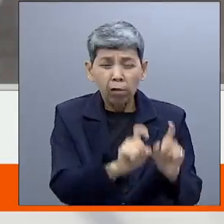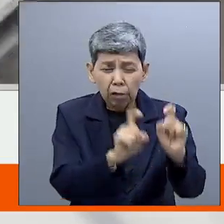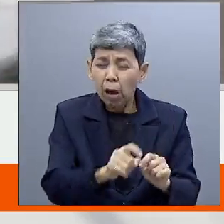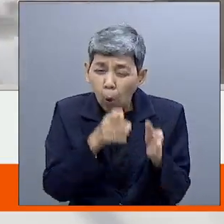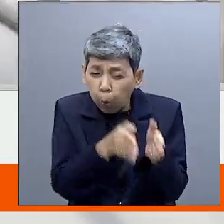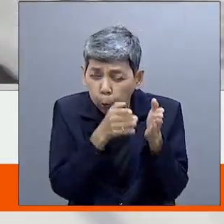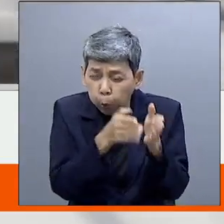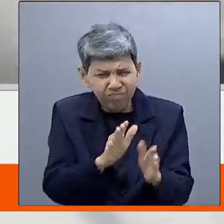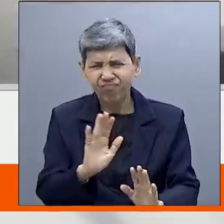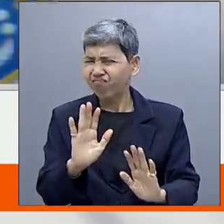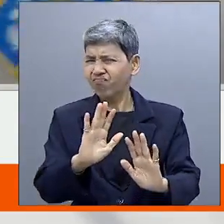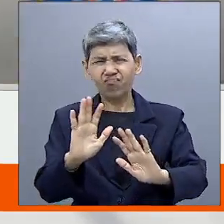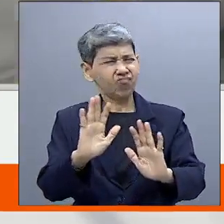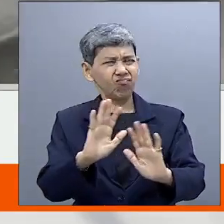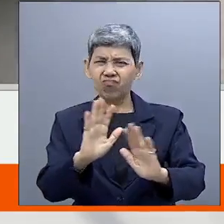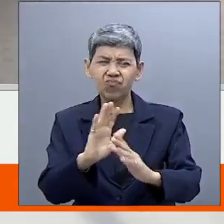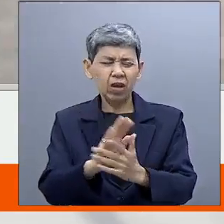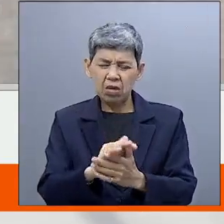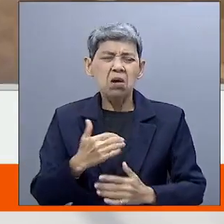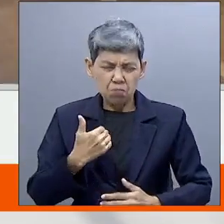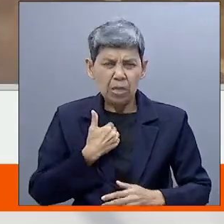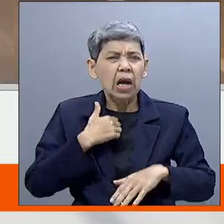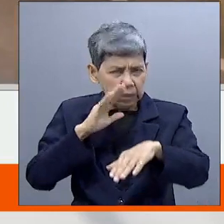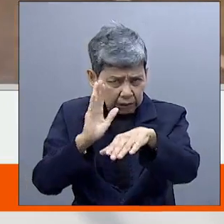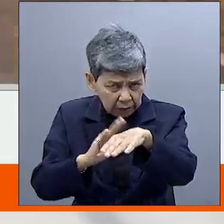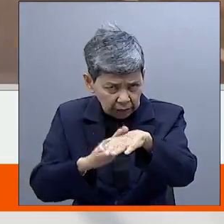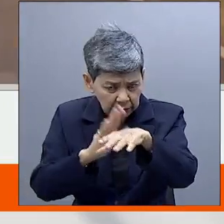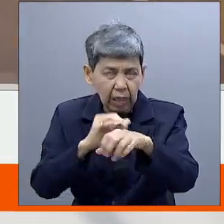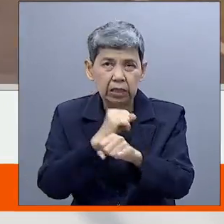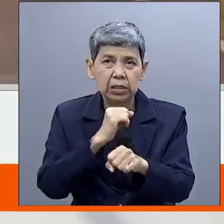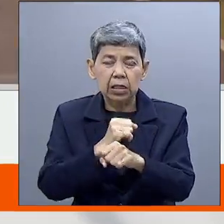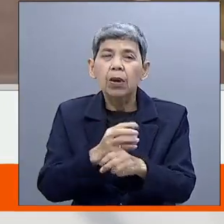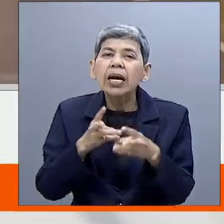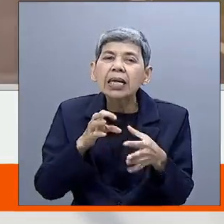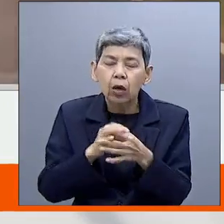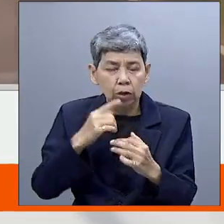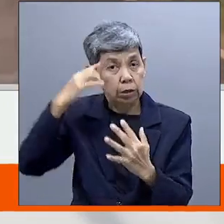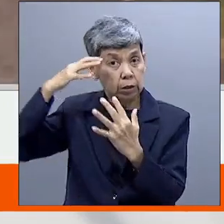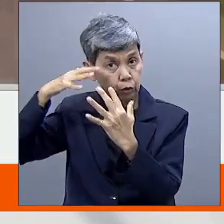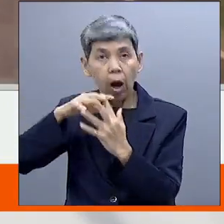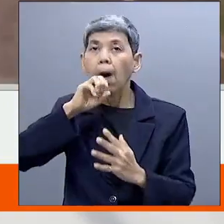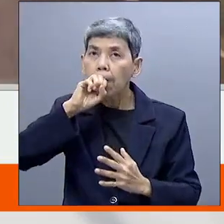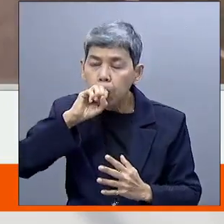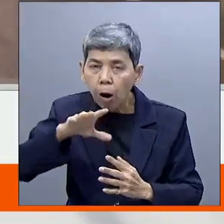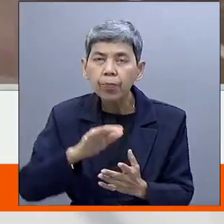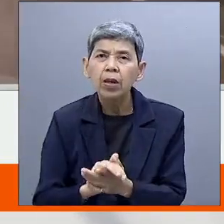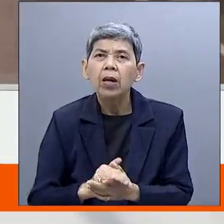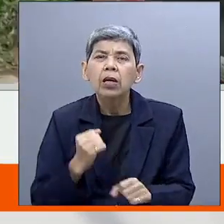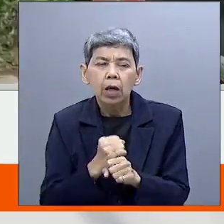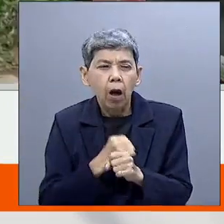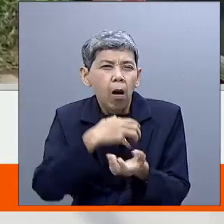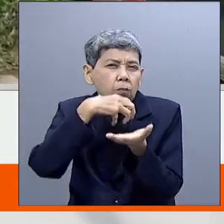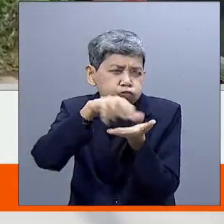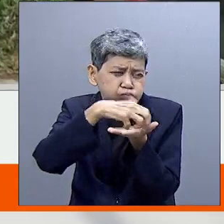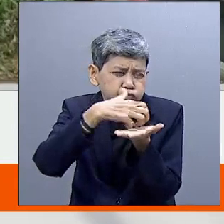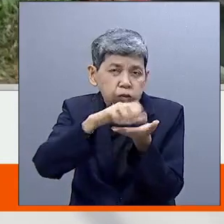ยนะซึ่งที่จริงแล้วเนี่ยมันมีคำเตือนนะครับในทางด้านนิติจิตเวชว่าการที่เราไปดราม่